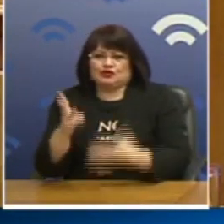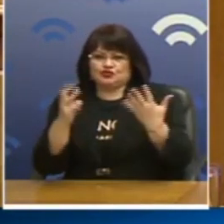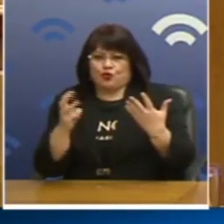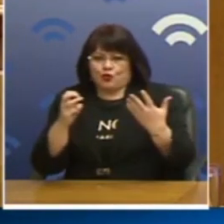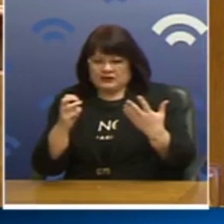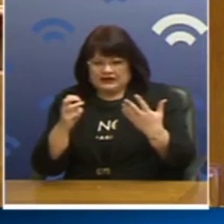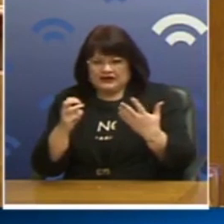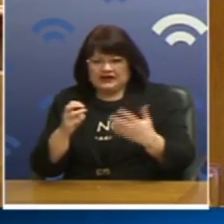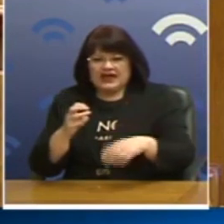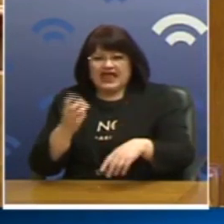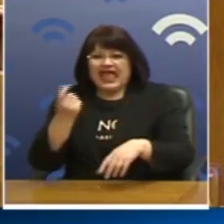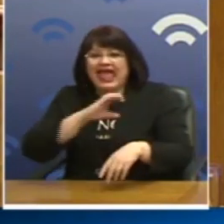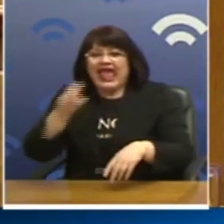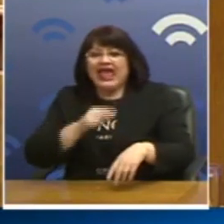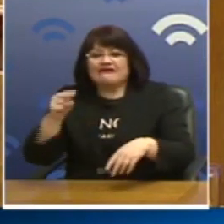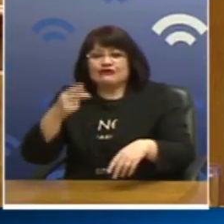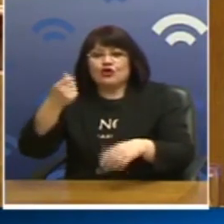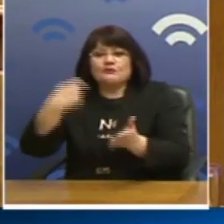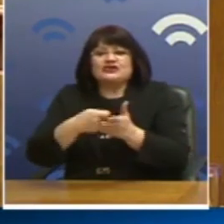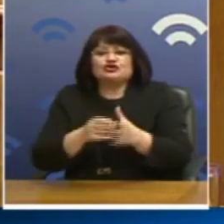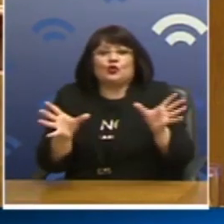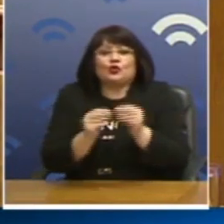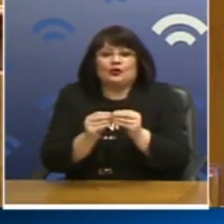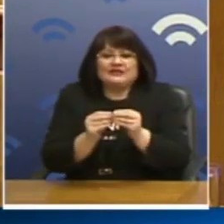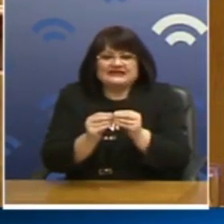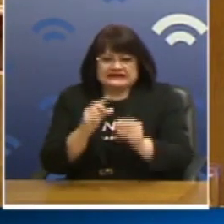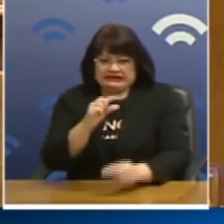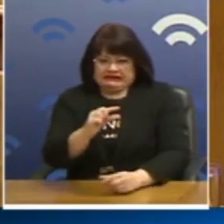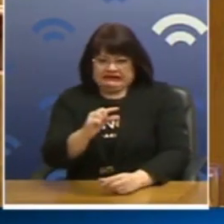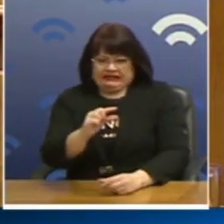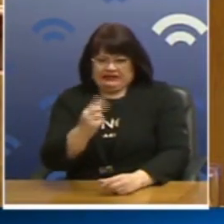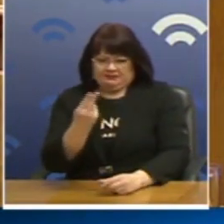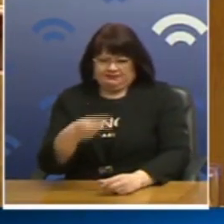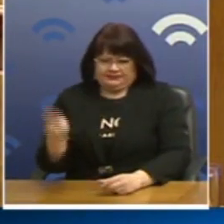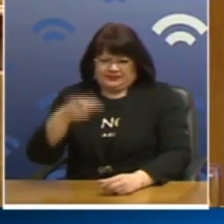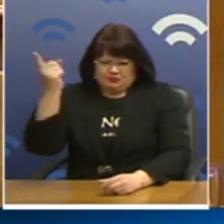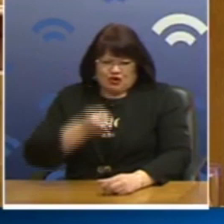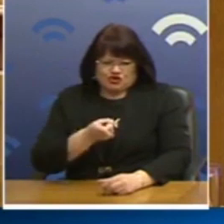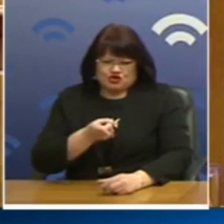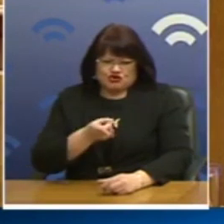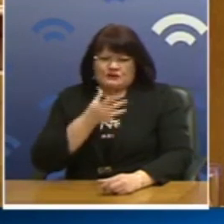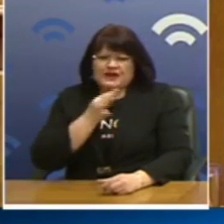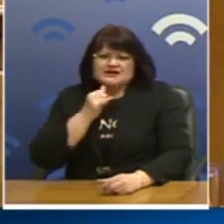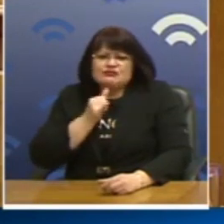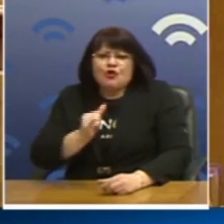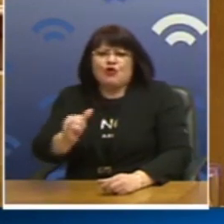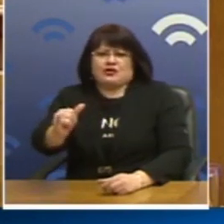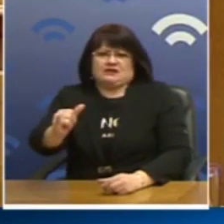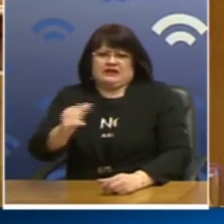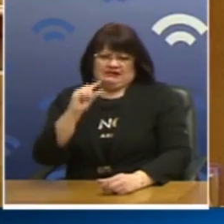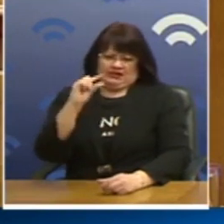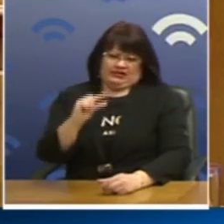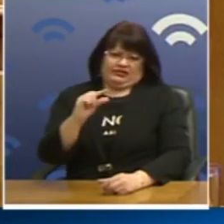380 ευρώ μισθό μεικτά έχει εκτιναχθεί. Μετεξελίσσεται σε μόνιμης διάρκειας